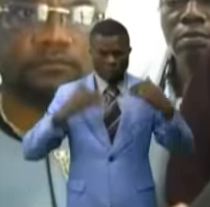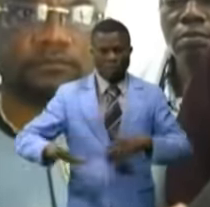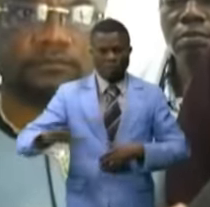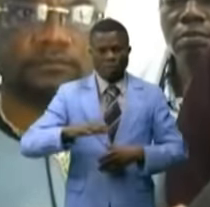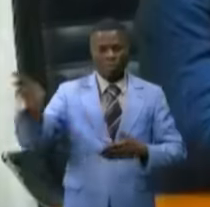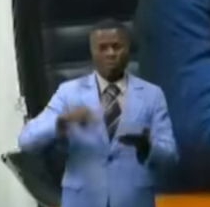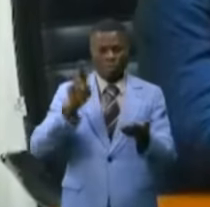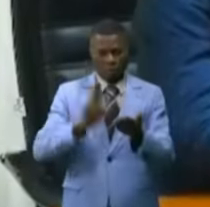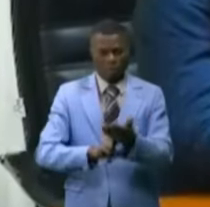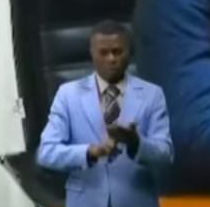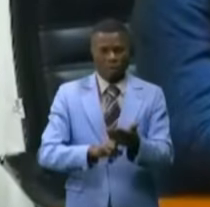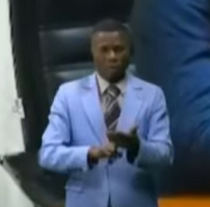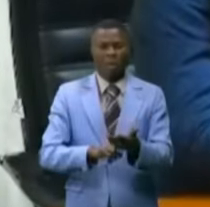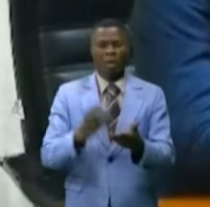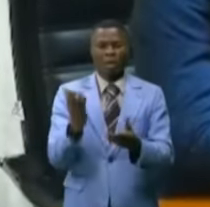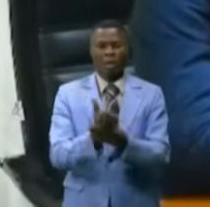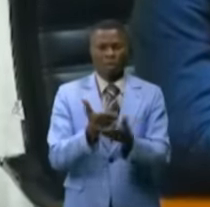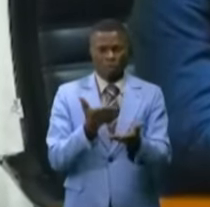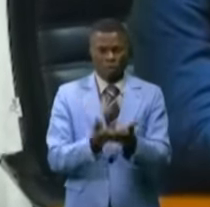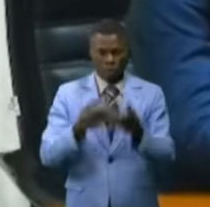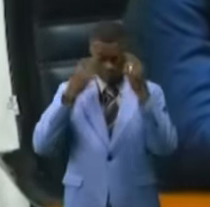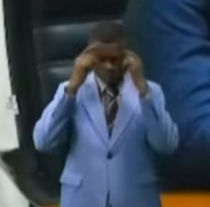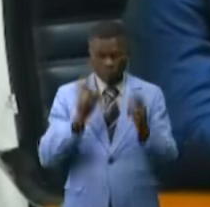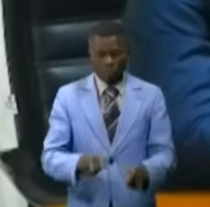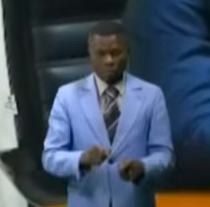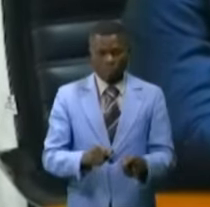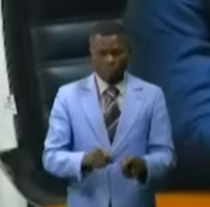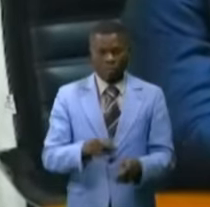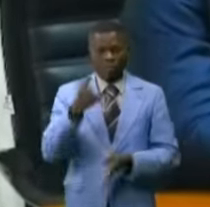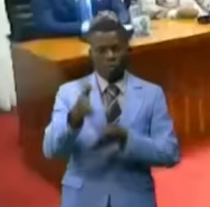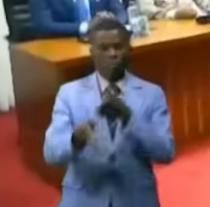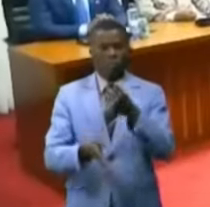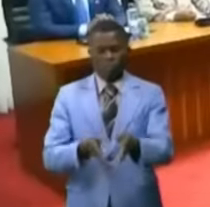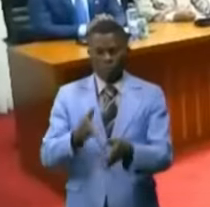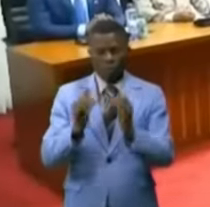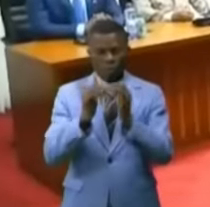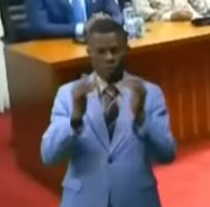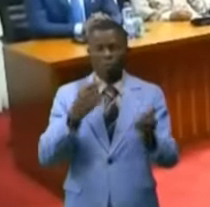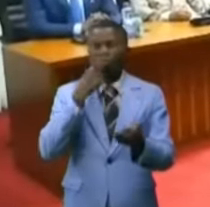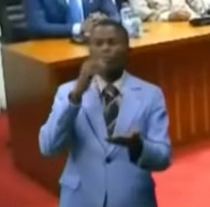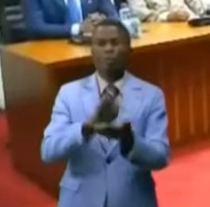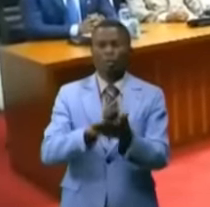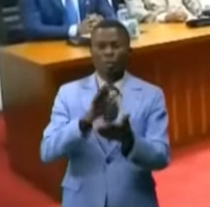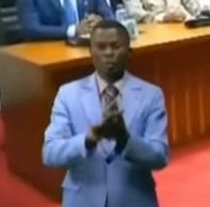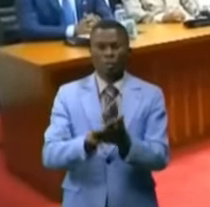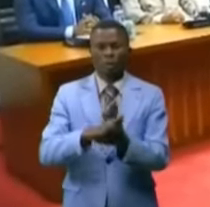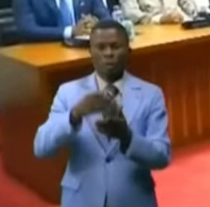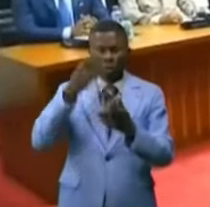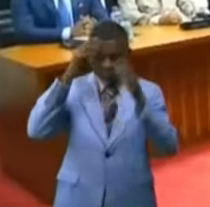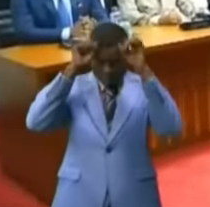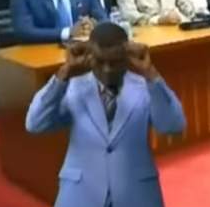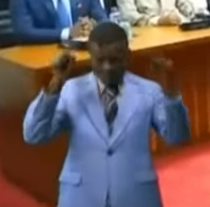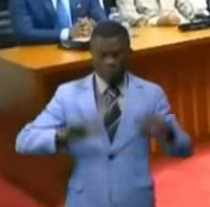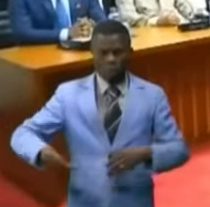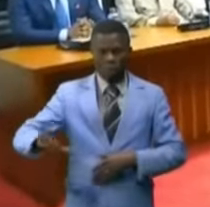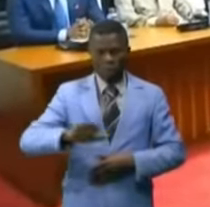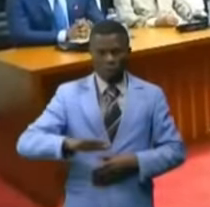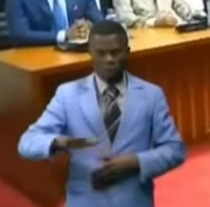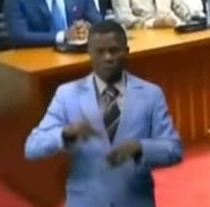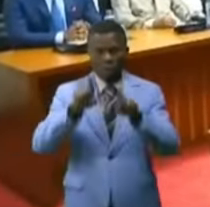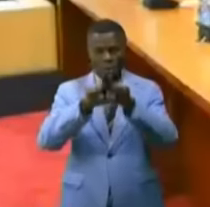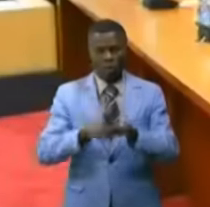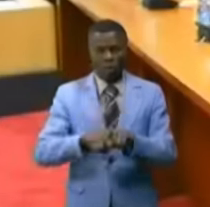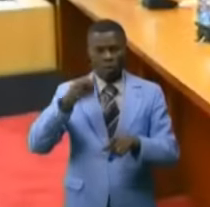les ordonnances. Signalons que la décision d'effectuer cette marche pacifique de remerciement à l'endroit du président de la République et du